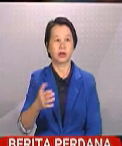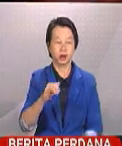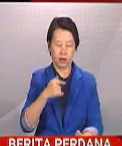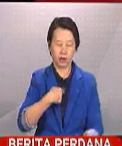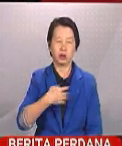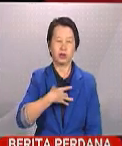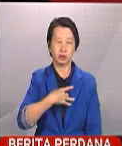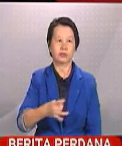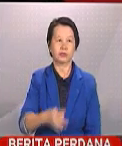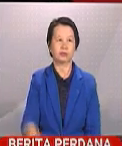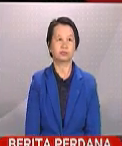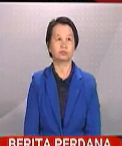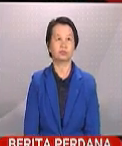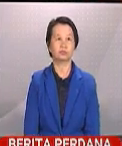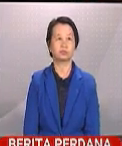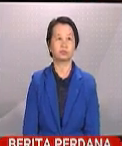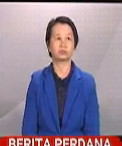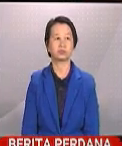saya suka.